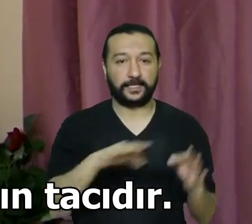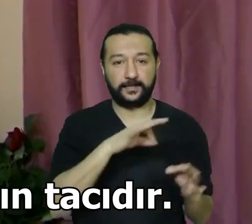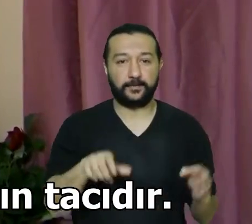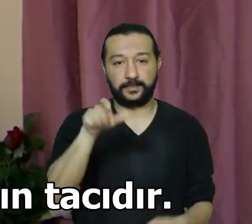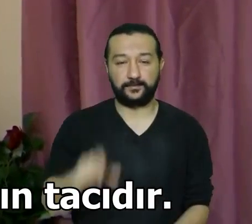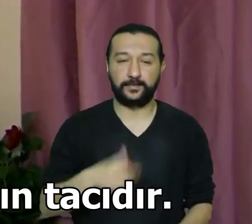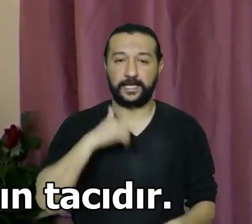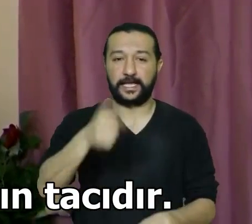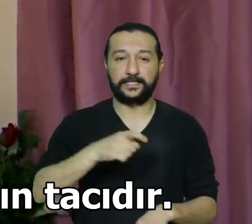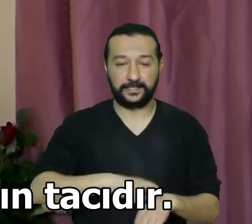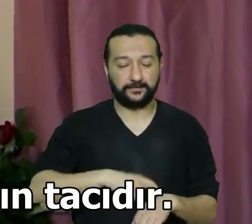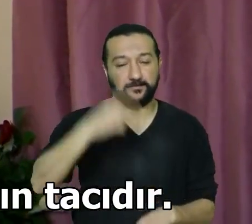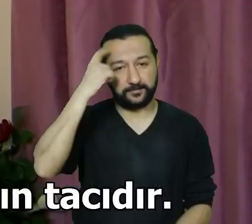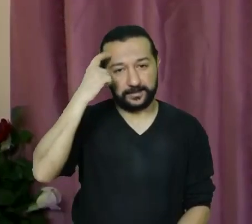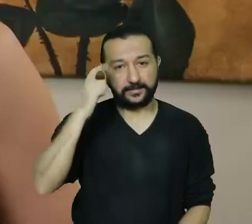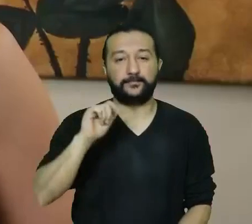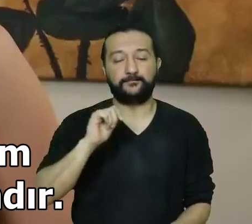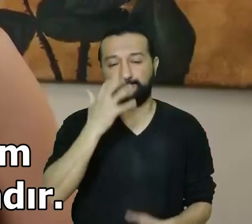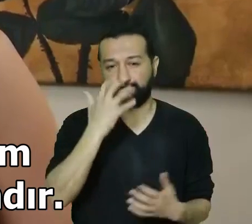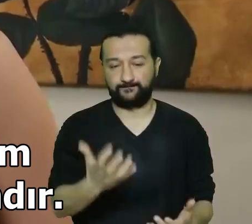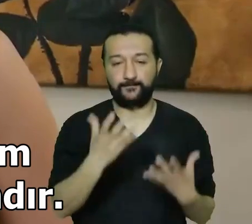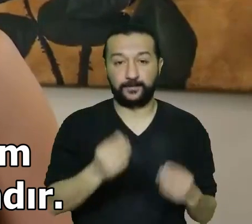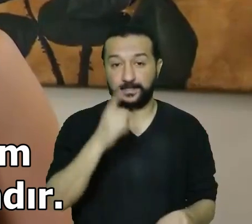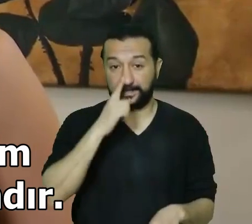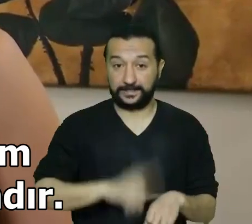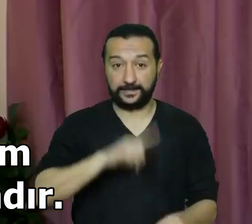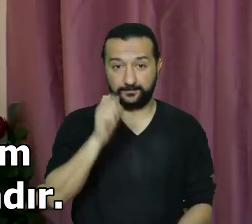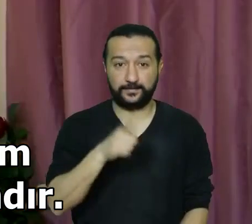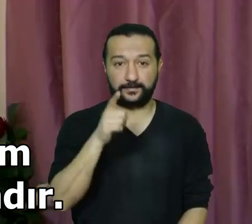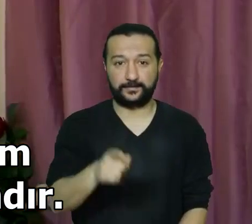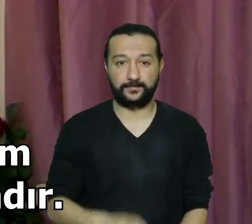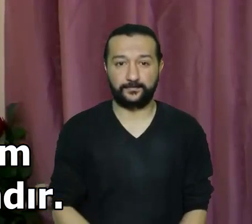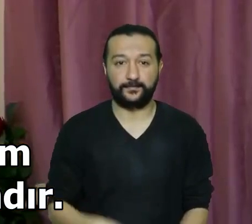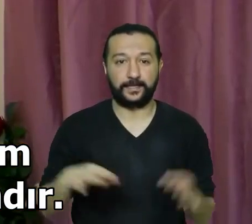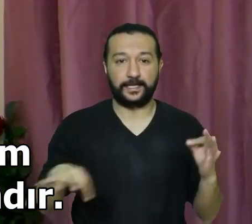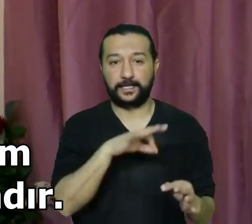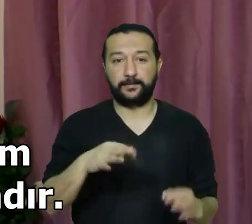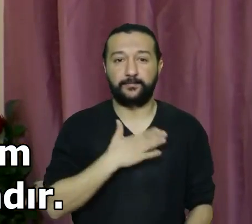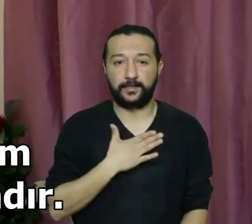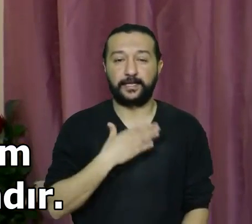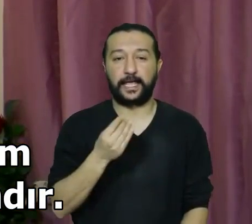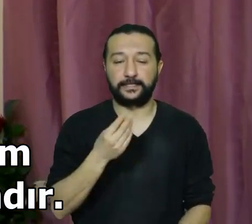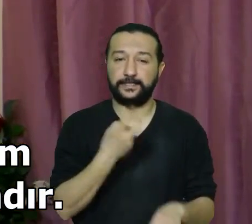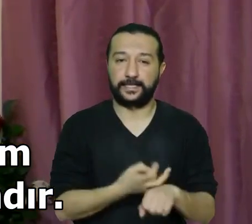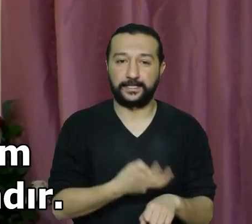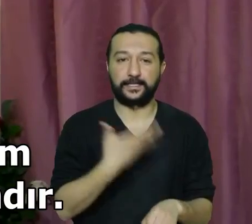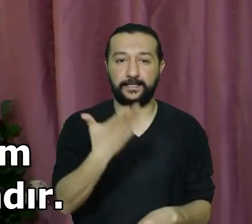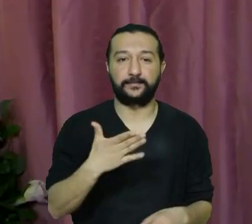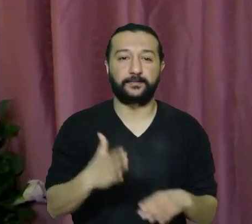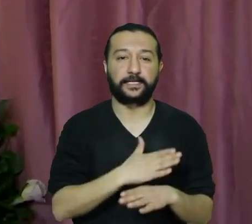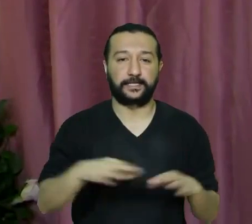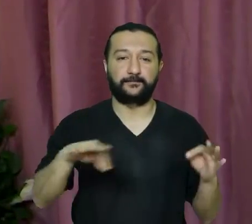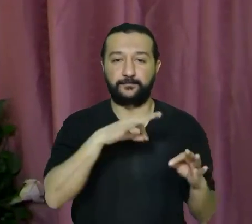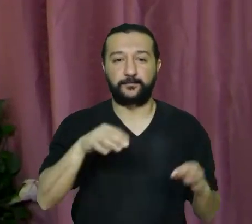Kemancı bizim her zaman başımızın tacıdır. İnanır mısınız? Keman benim en takdir ettiğim